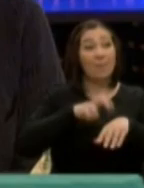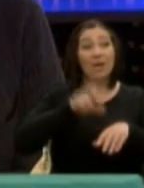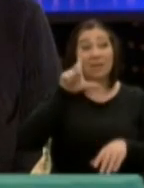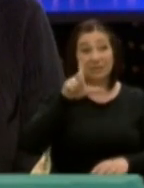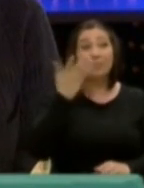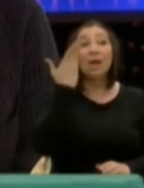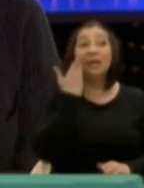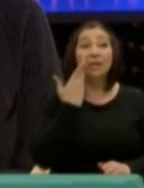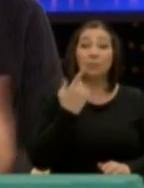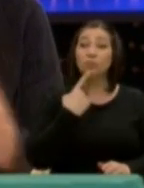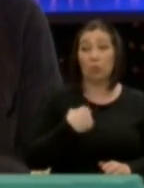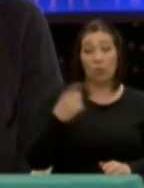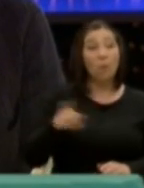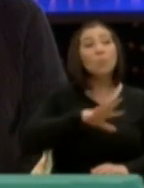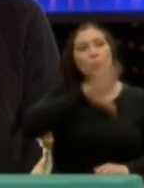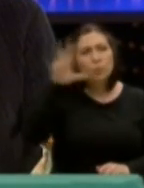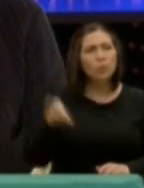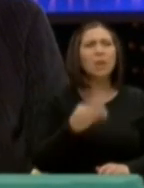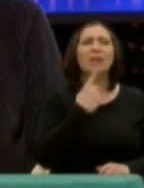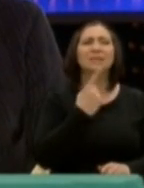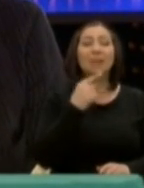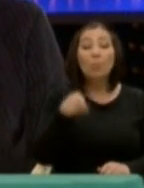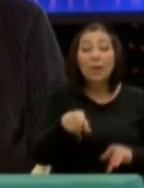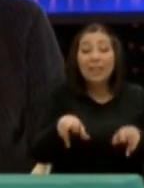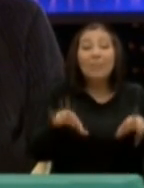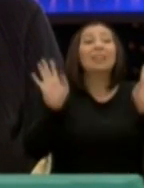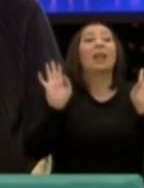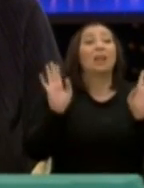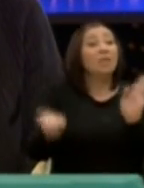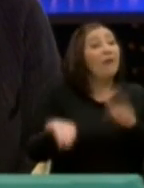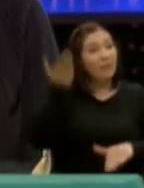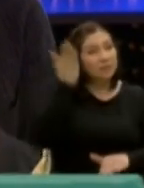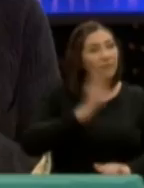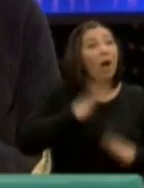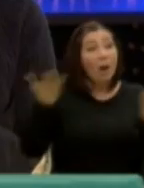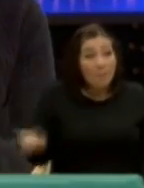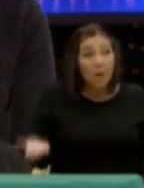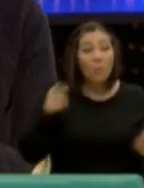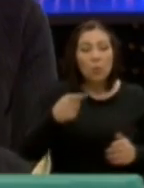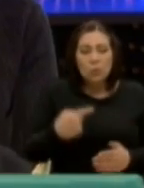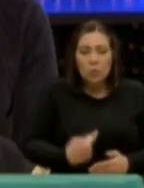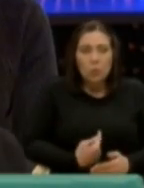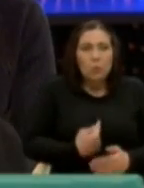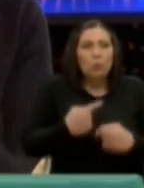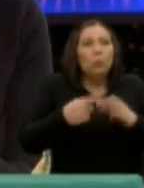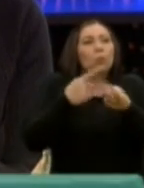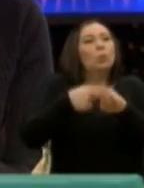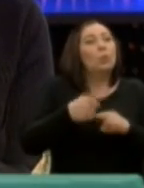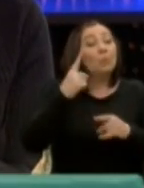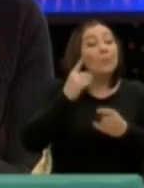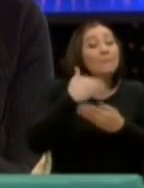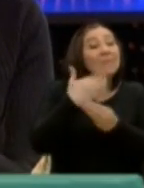İzleyenlerimiz de söylüyorlar. Tabii ki bütün lezzetleri bu kadar değil İstanbul'un. Ama bu ruh, bu